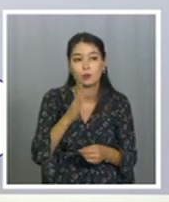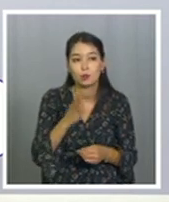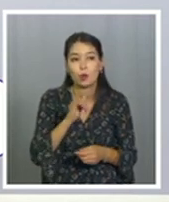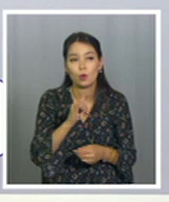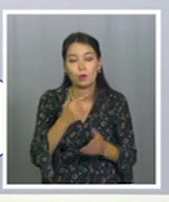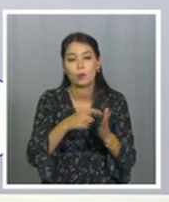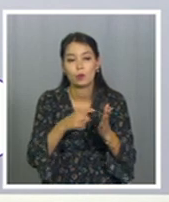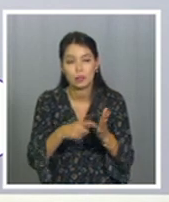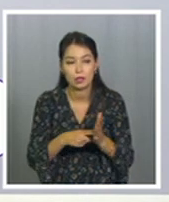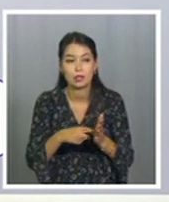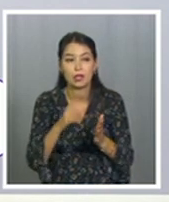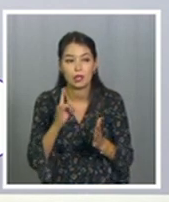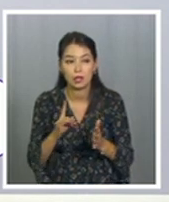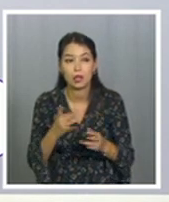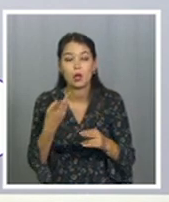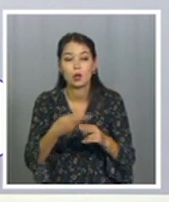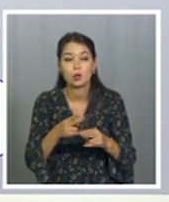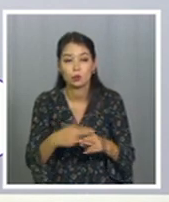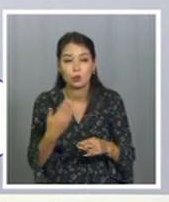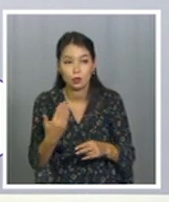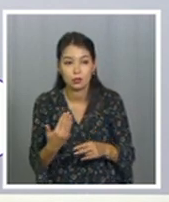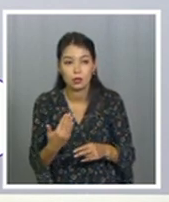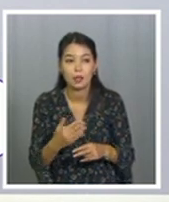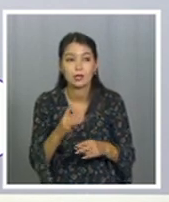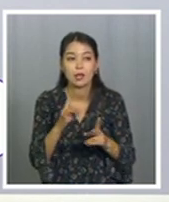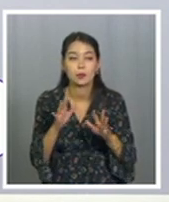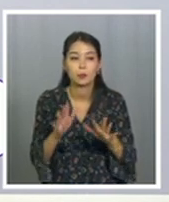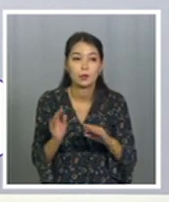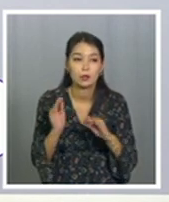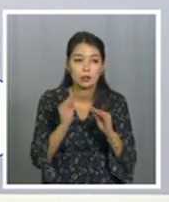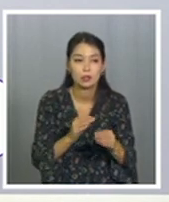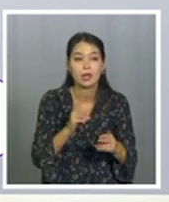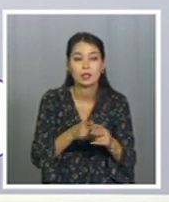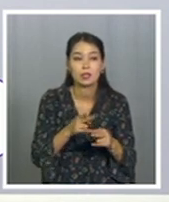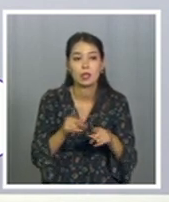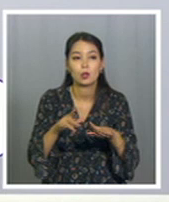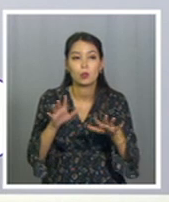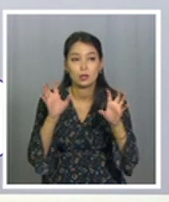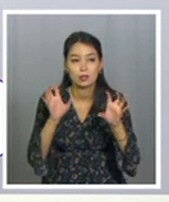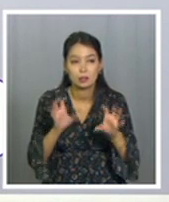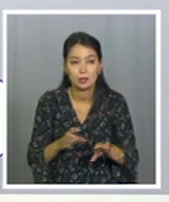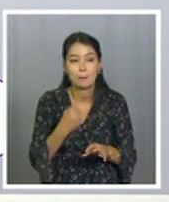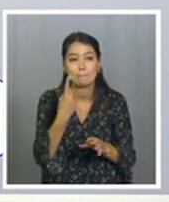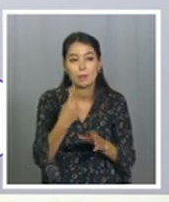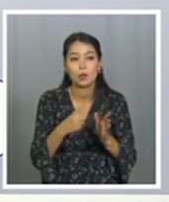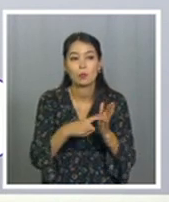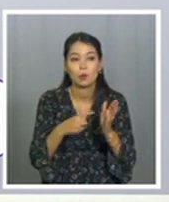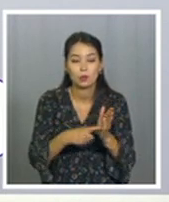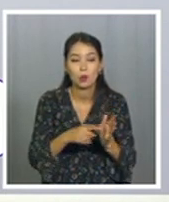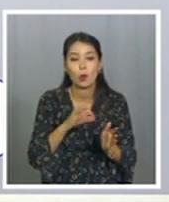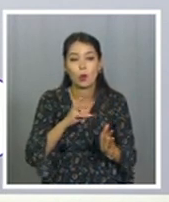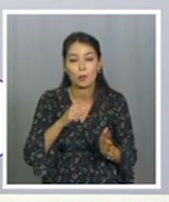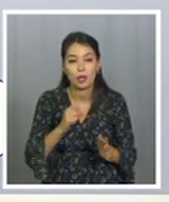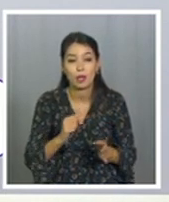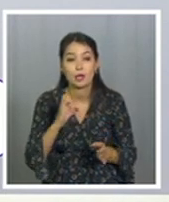R. Сонда R-дің орнында бізде, яғни кедергінің орнында, бір бөлінген омега сытыр деген